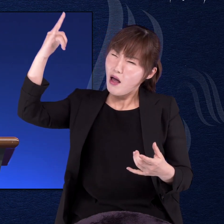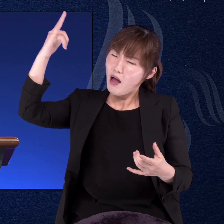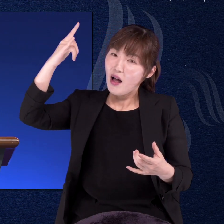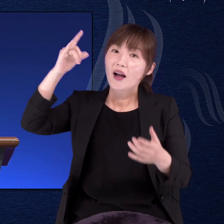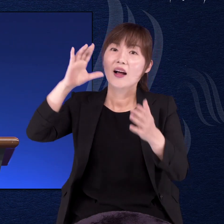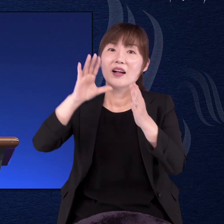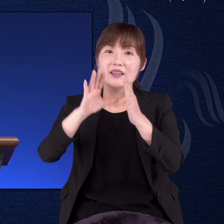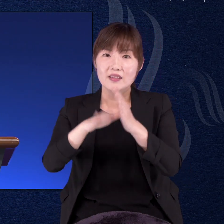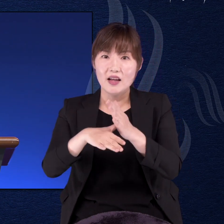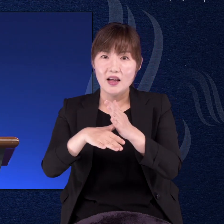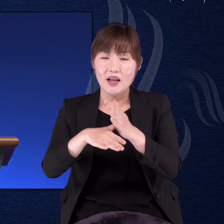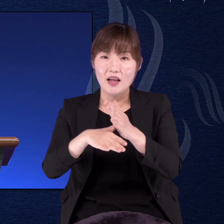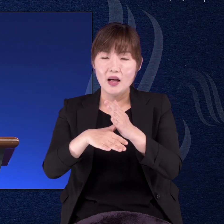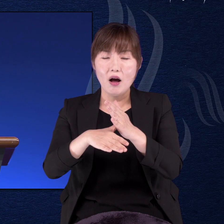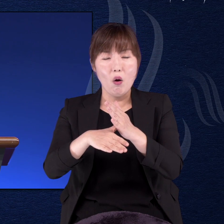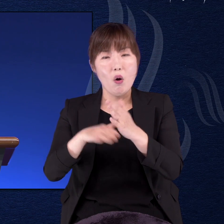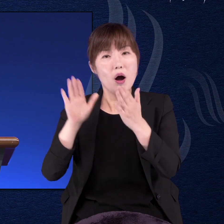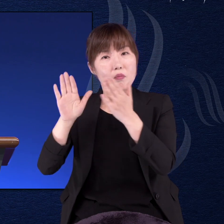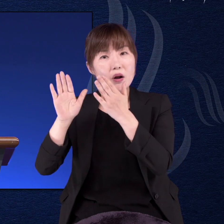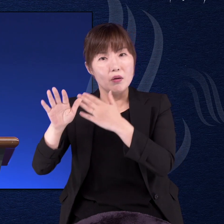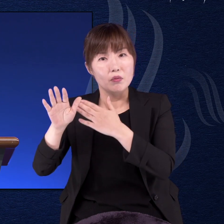몇십 년이 걸려요.